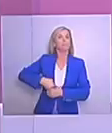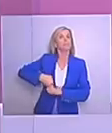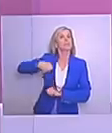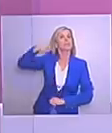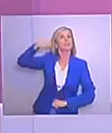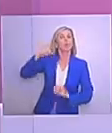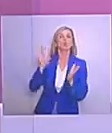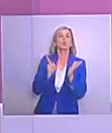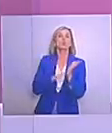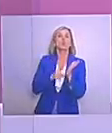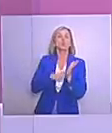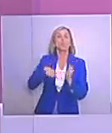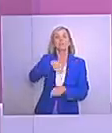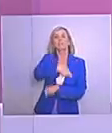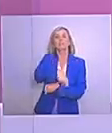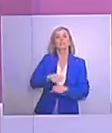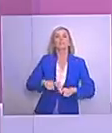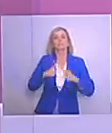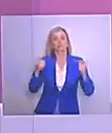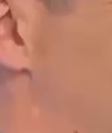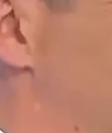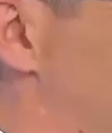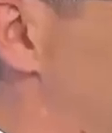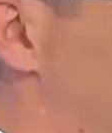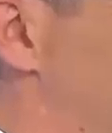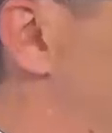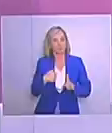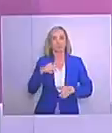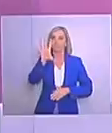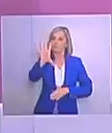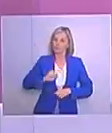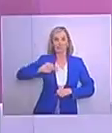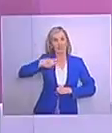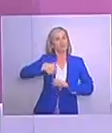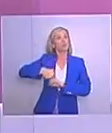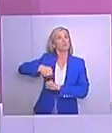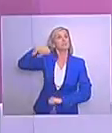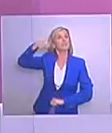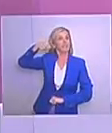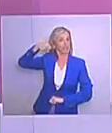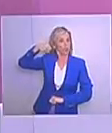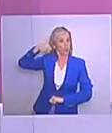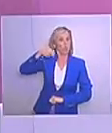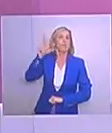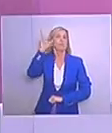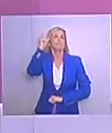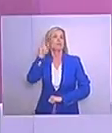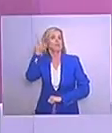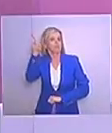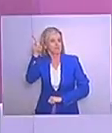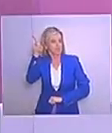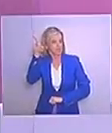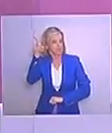αγκαλιές, φιλιά, έλα Ολγάκη, έλα να τα πούμε. Καθίσαμε στο γραφείο της. Μου το ανακοινώνει ότι έβαλε τον κύριο Μπιμπίλα στην πρώτη θέση την